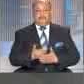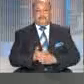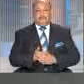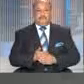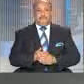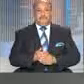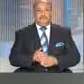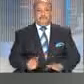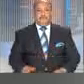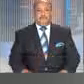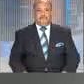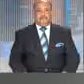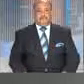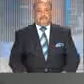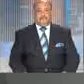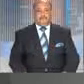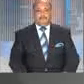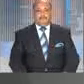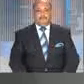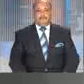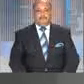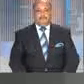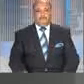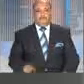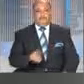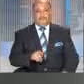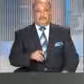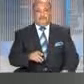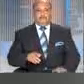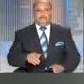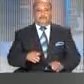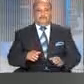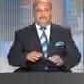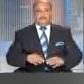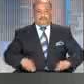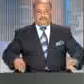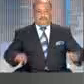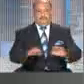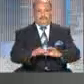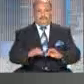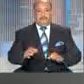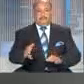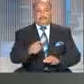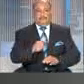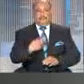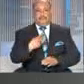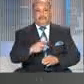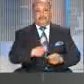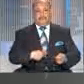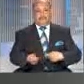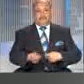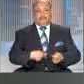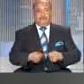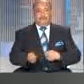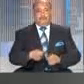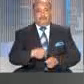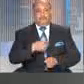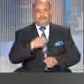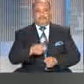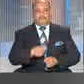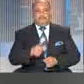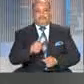بتبيع خير من عام ناول ولا عام ناول كل عام يتحسن المعرض في تحسن وبالنسبة للوكال الجديد وإقبال به